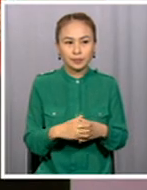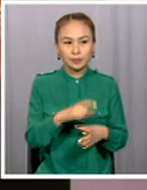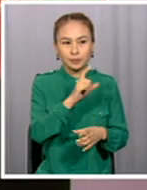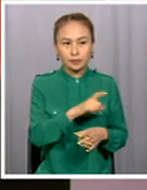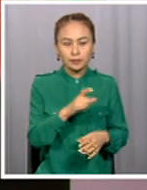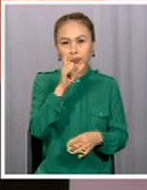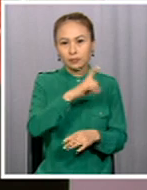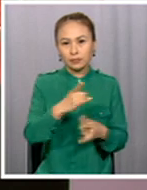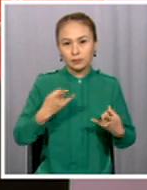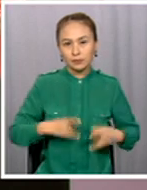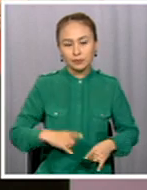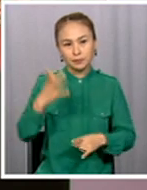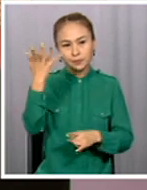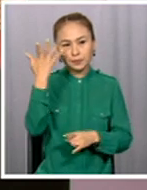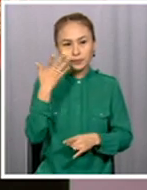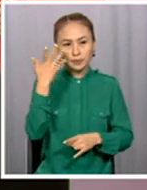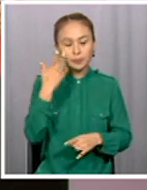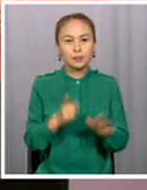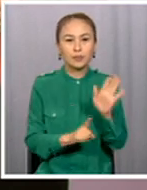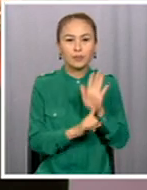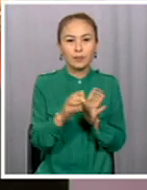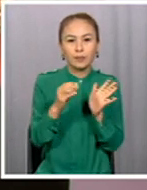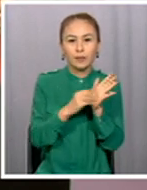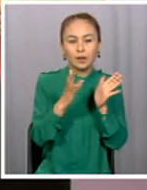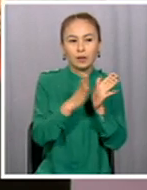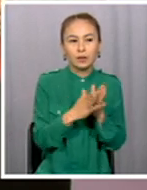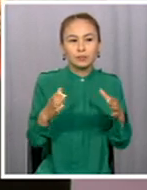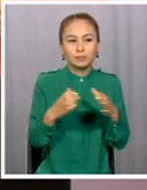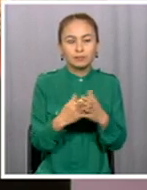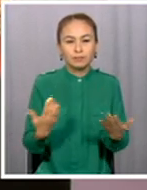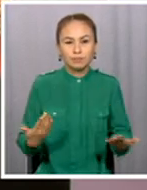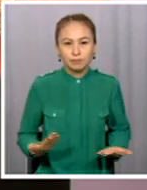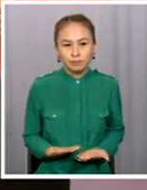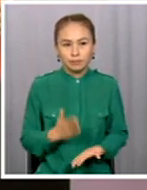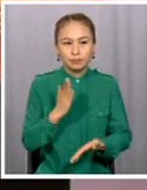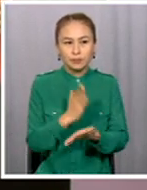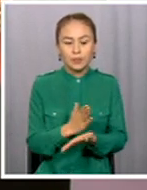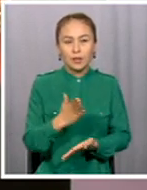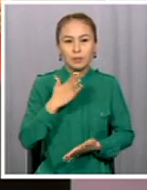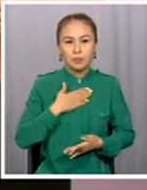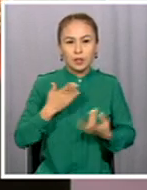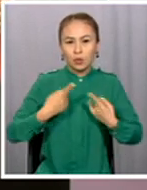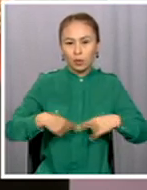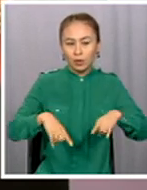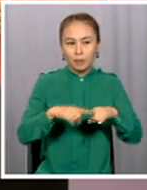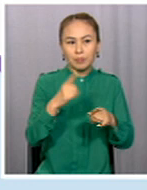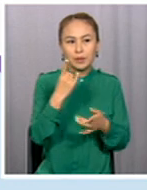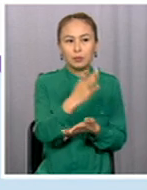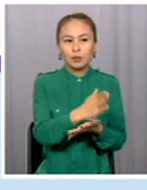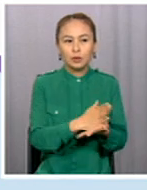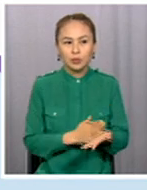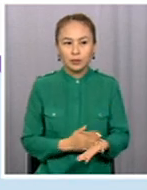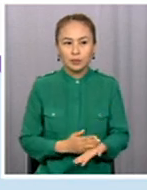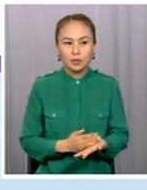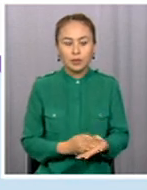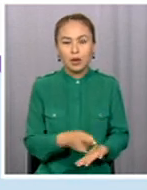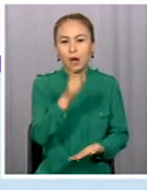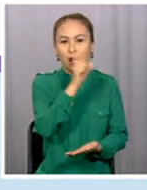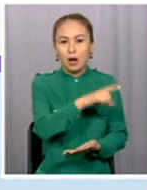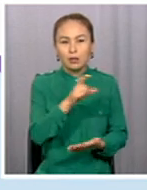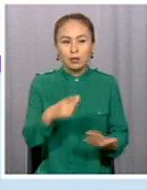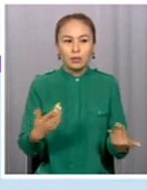Адам дүниеге келгеннен бастап, белгілі бір қоғамда өмір сүреді. Біз қоғамның бір бөлшегіміз. Адам